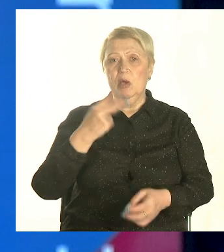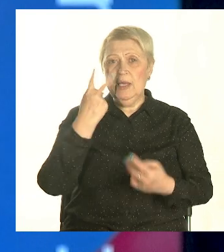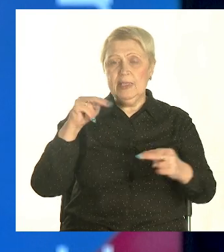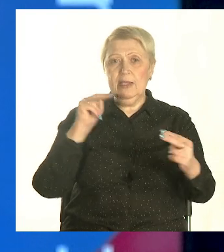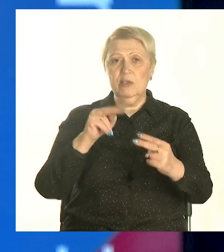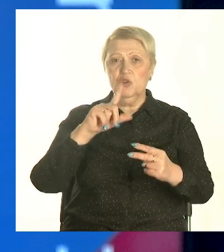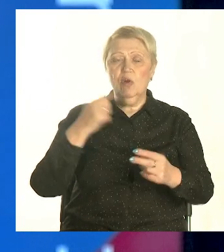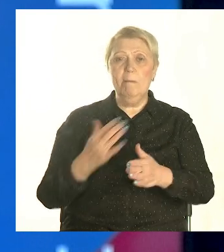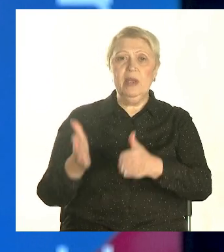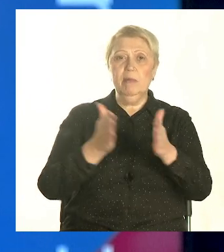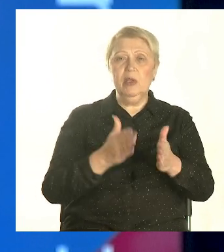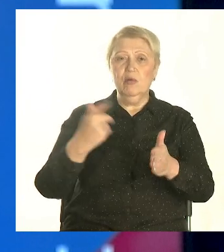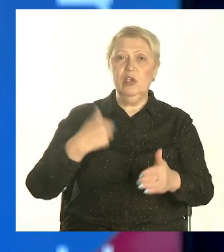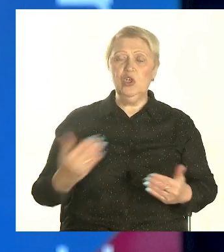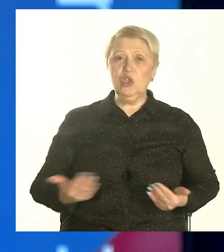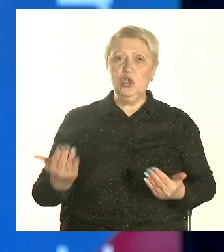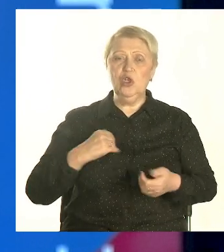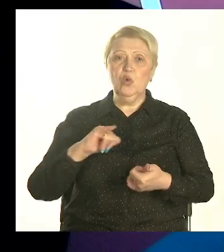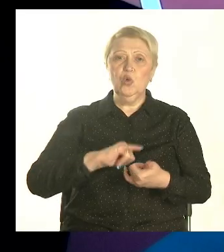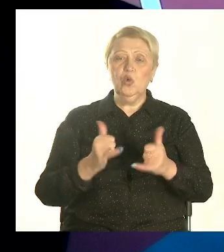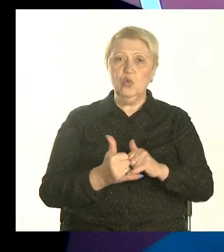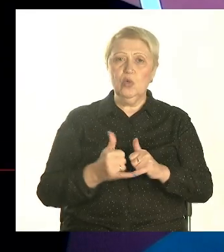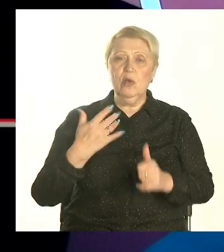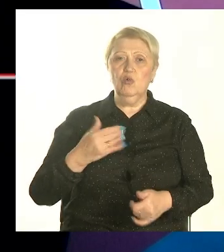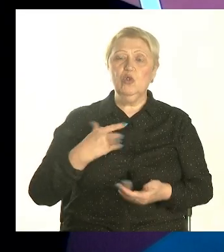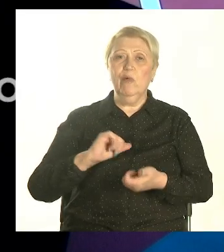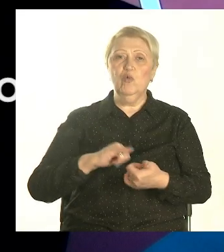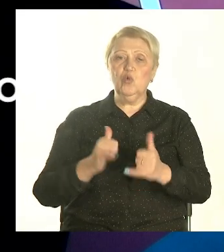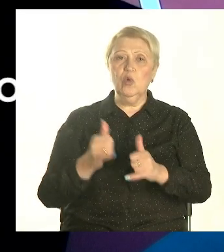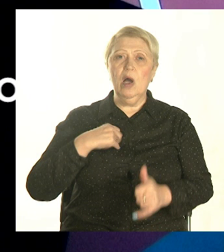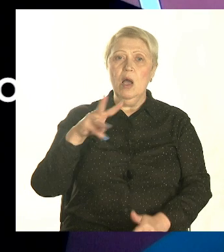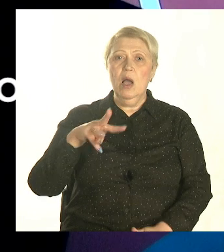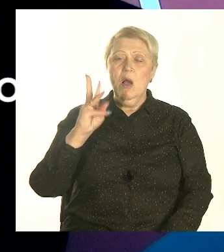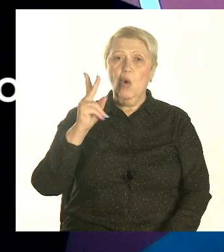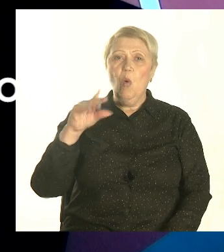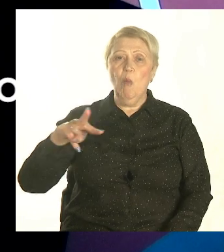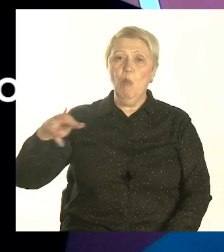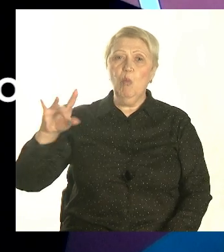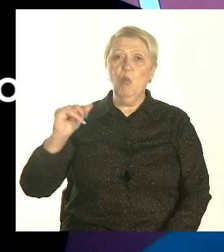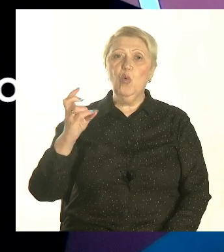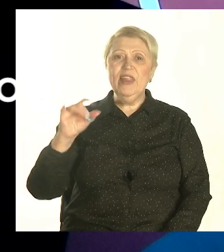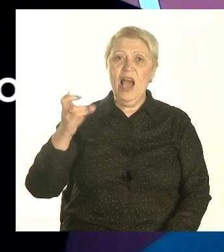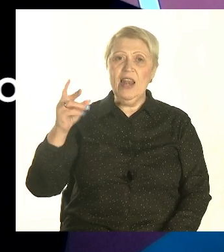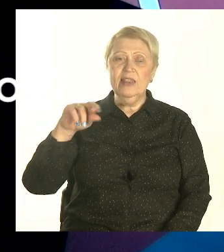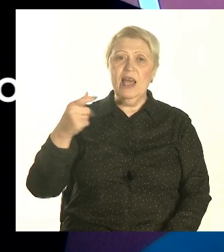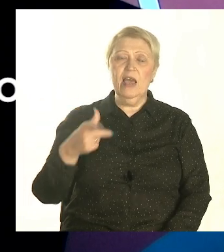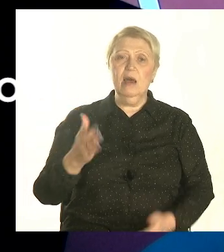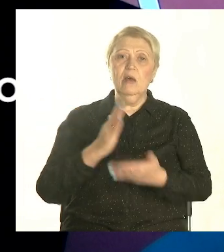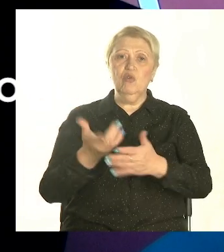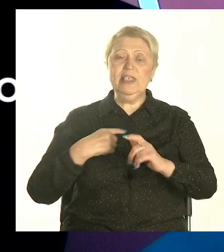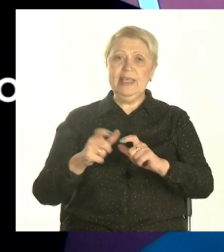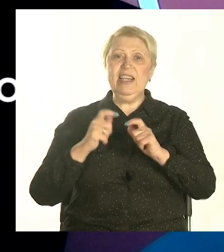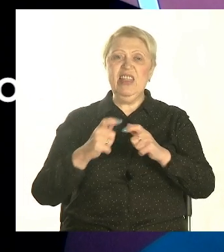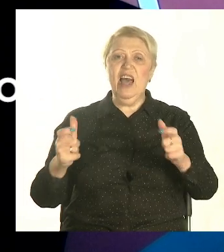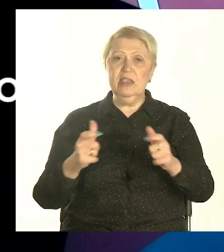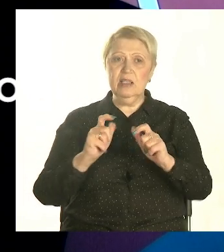переходе из жилищной услуги в услугу коммунальную, управляющей организации из квитанций за